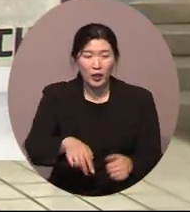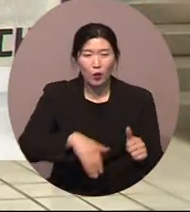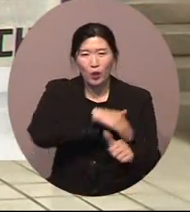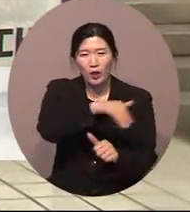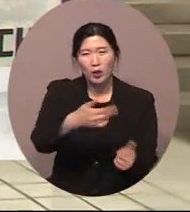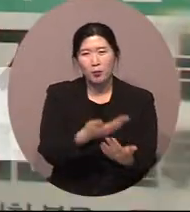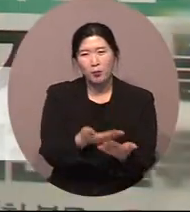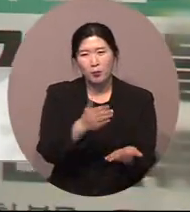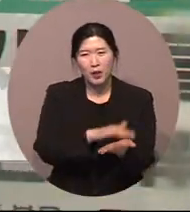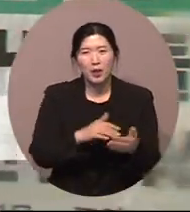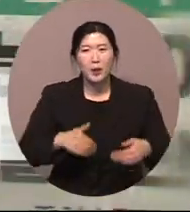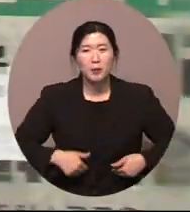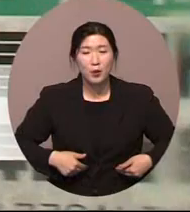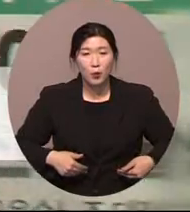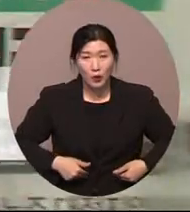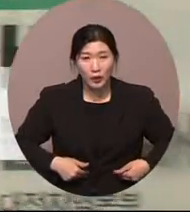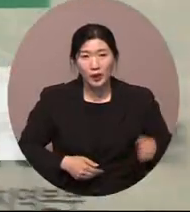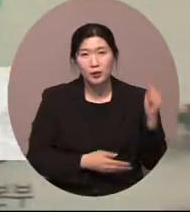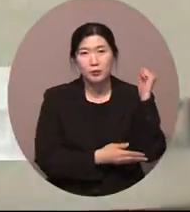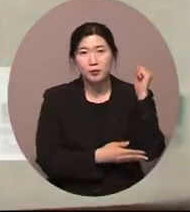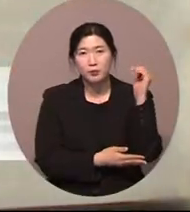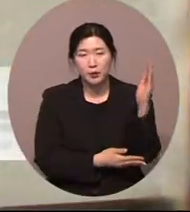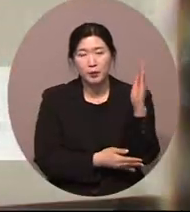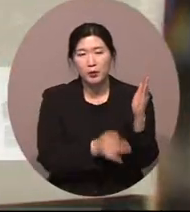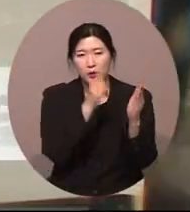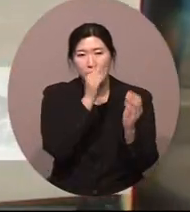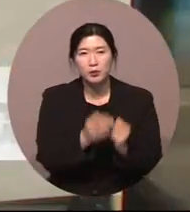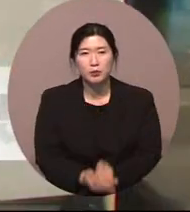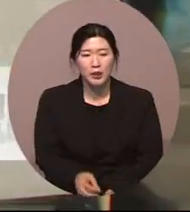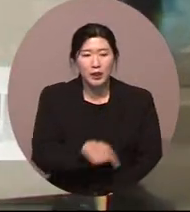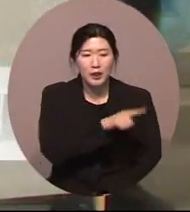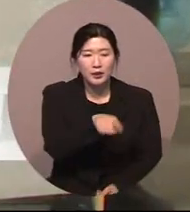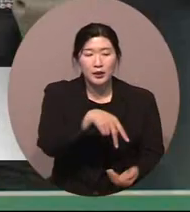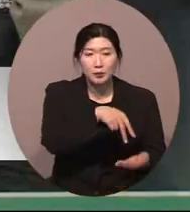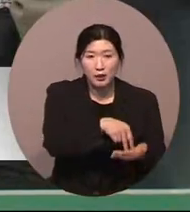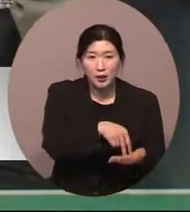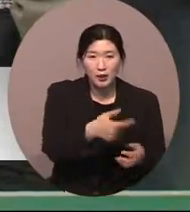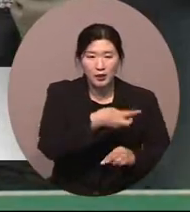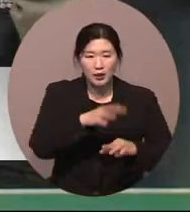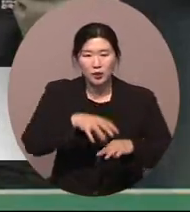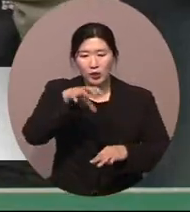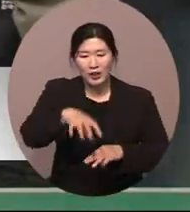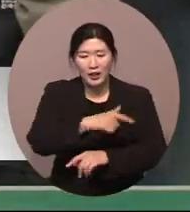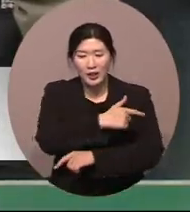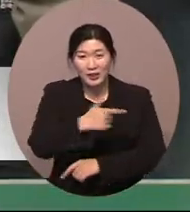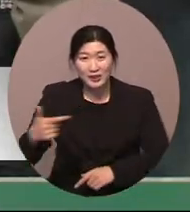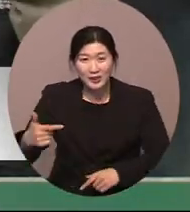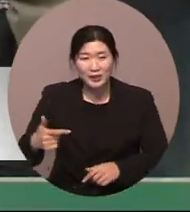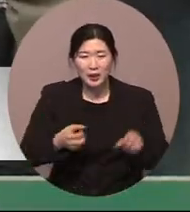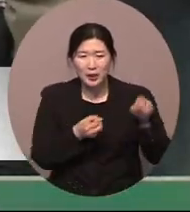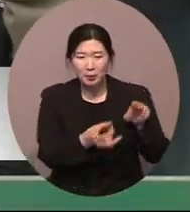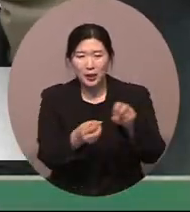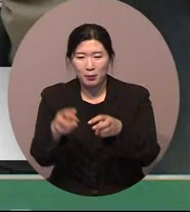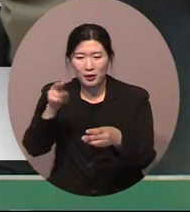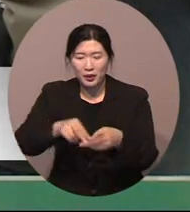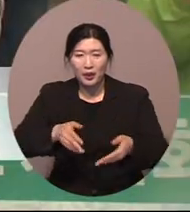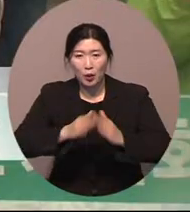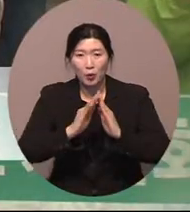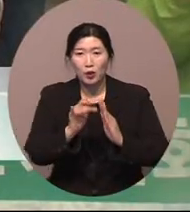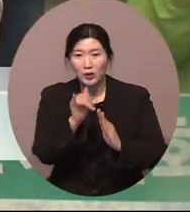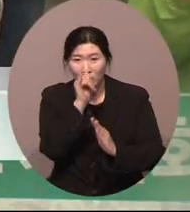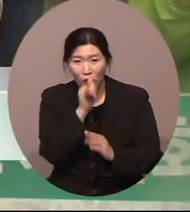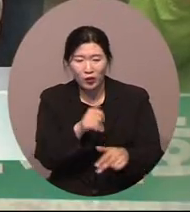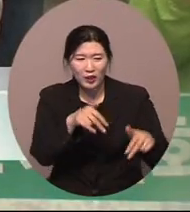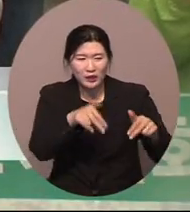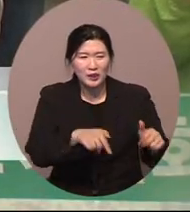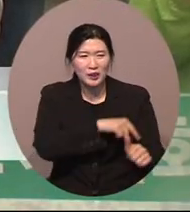환경을 개선해야 한다고 주장했습니다 노조측은 대전에 대규모 물류 단지가 들어서고 있지만 노동자들은